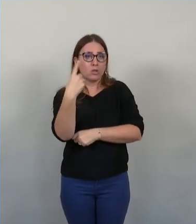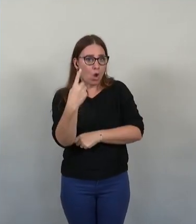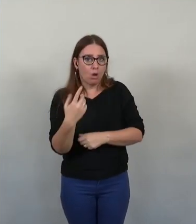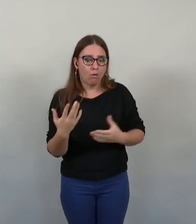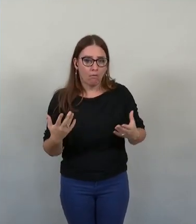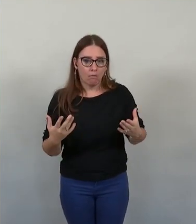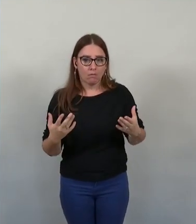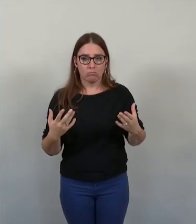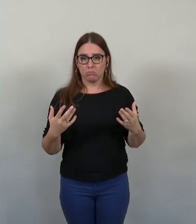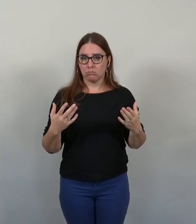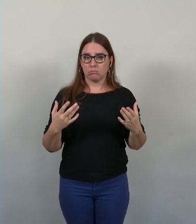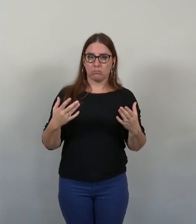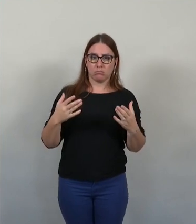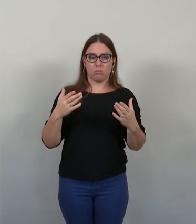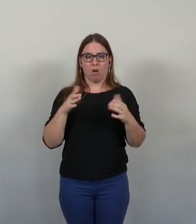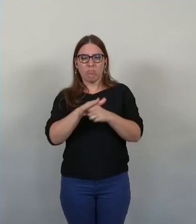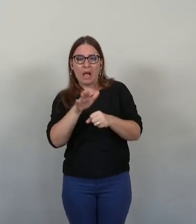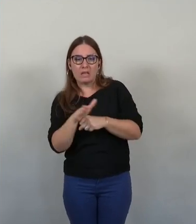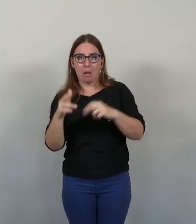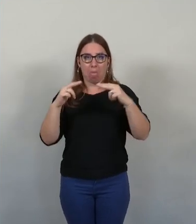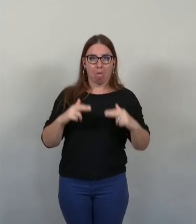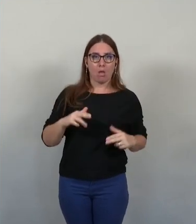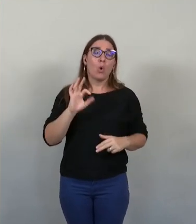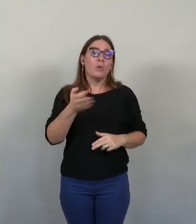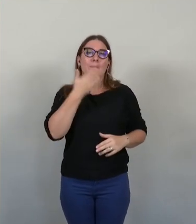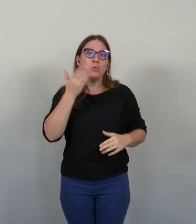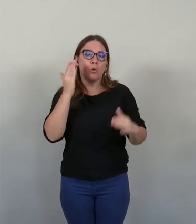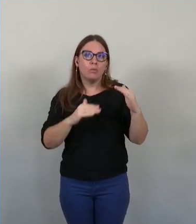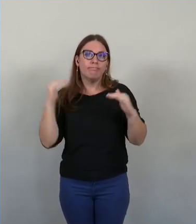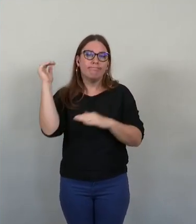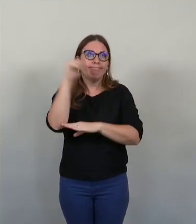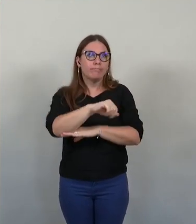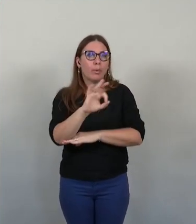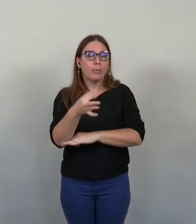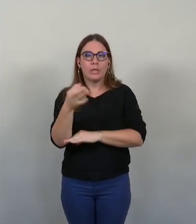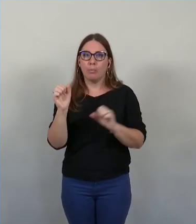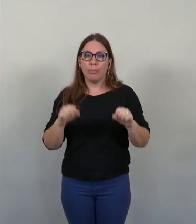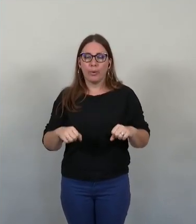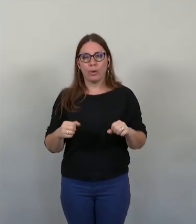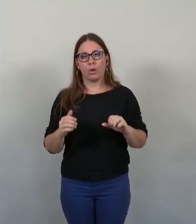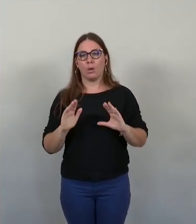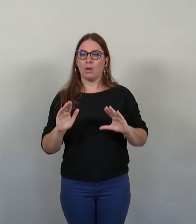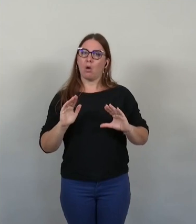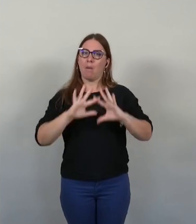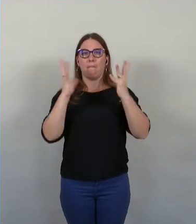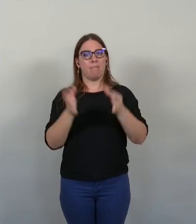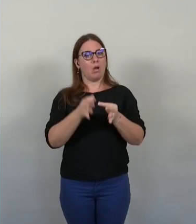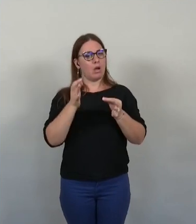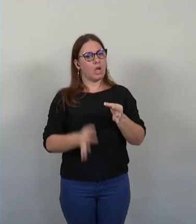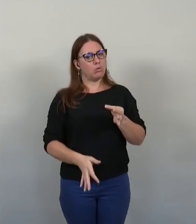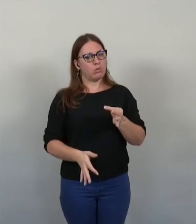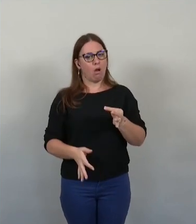dispositif défaillant ou insuffisant alors oui on peut toujours faire mieux mais il s'agit quand même en terme de